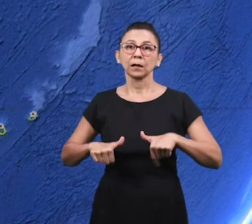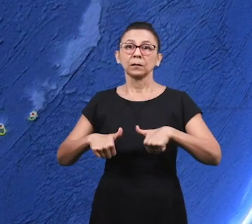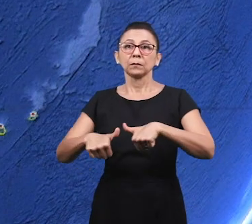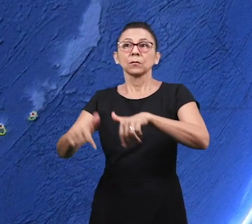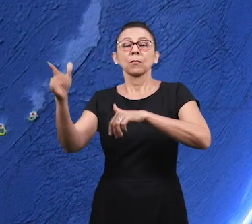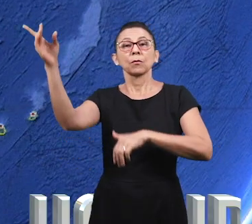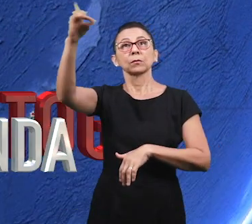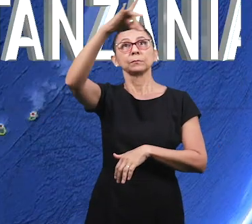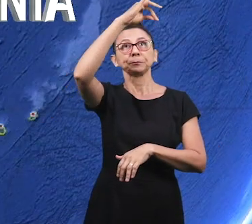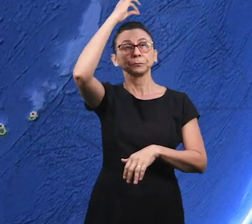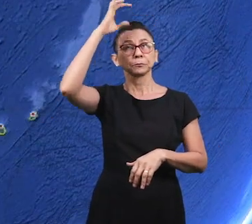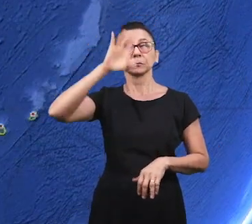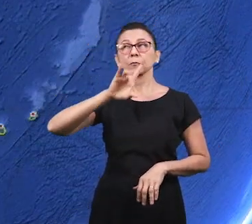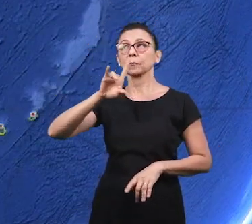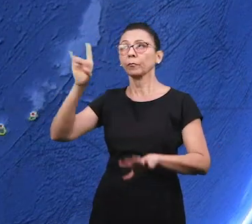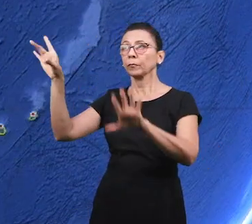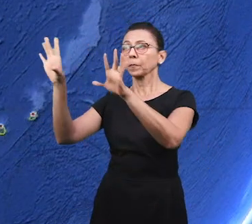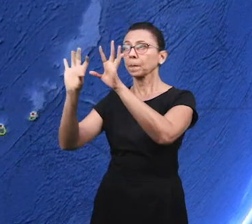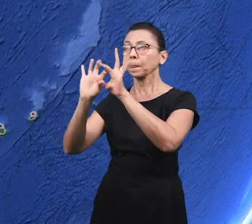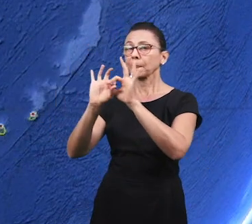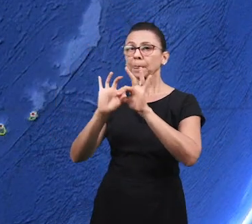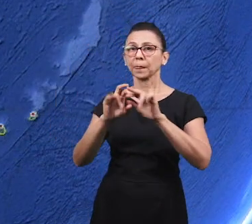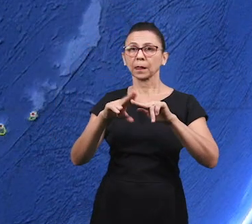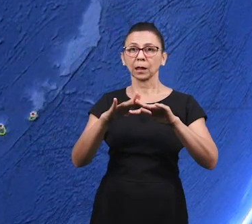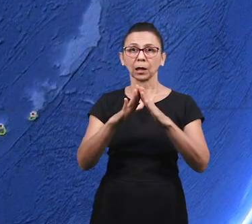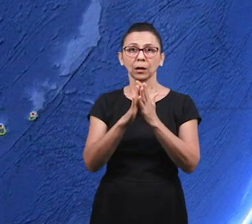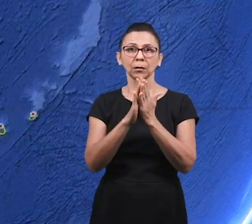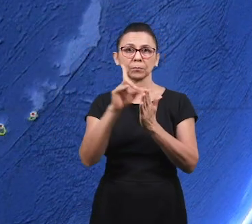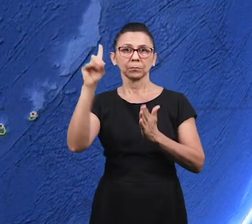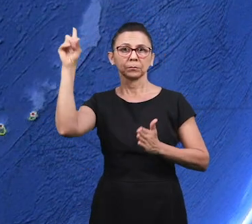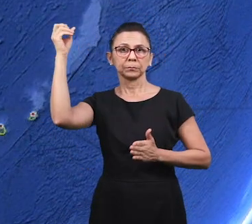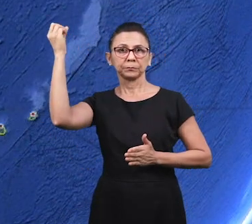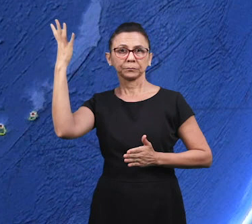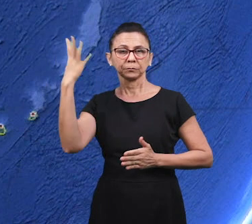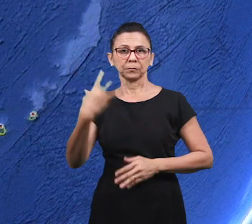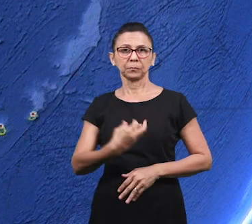du Saint-Esprit de Dieu et unies par la parole vivante. Viva.